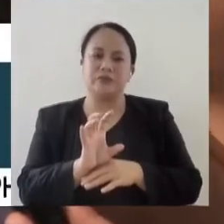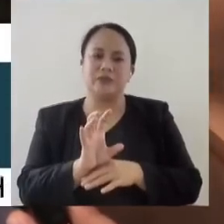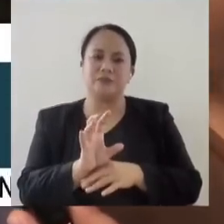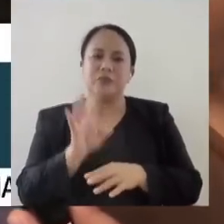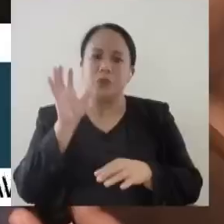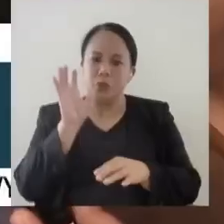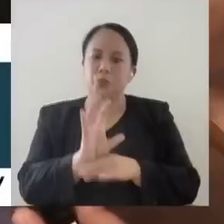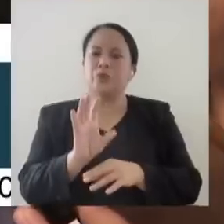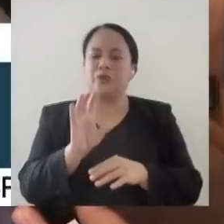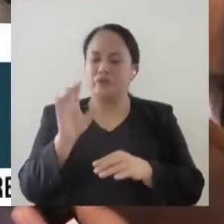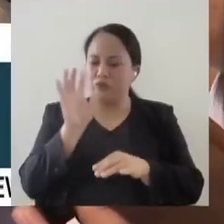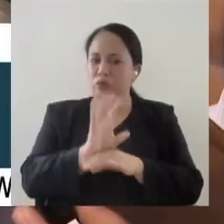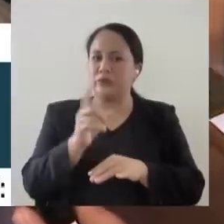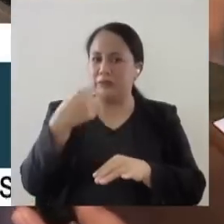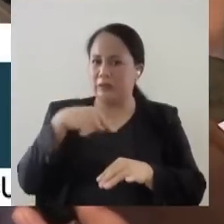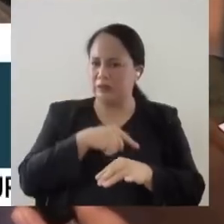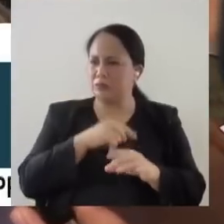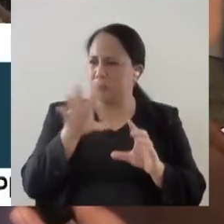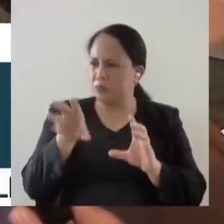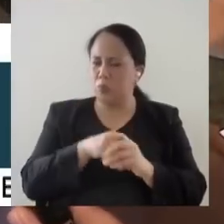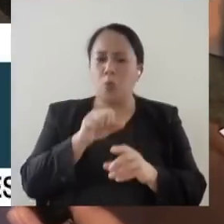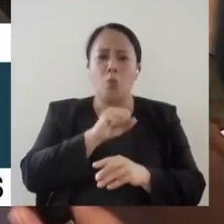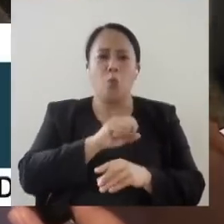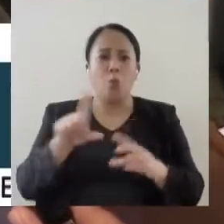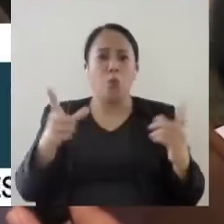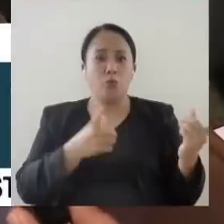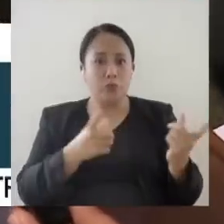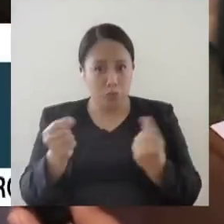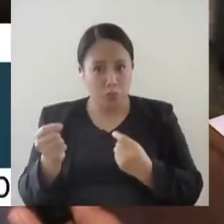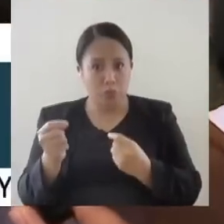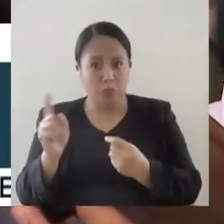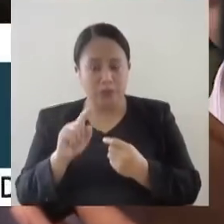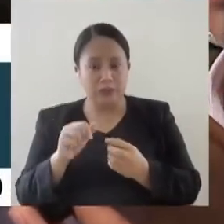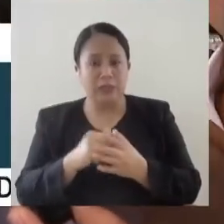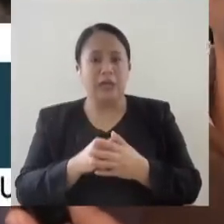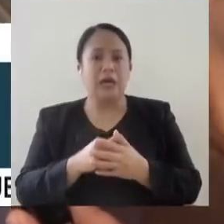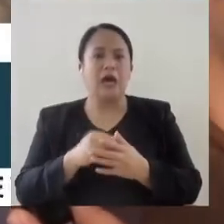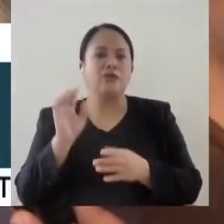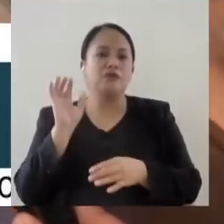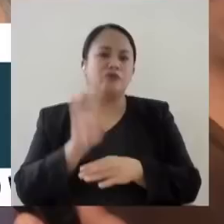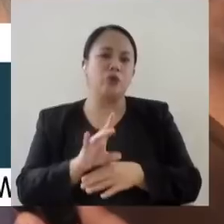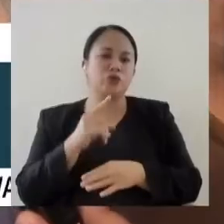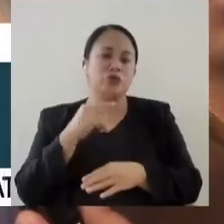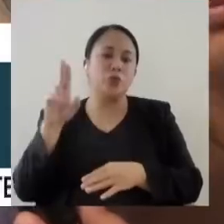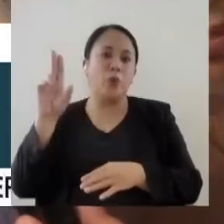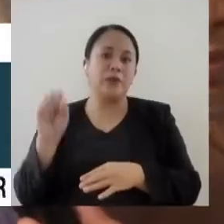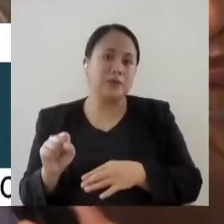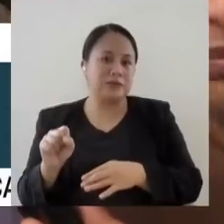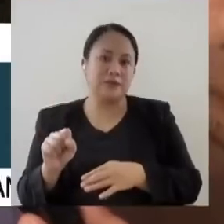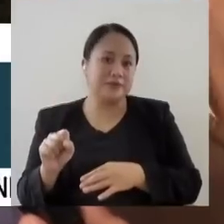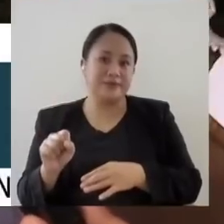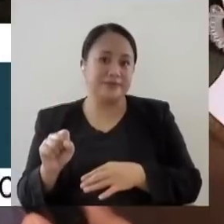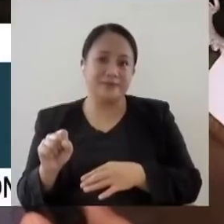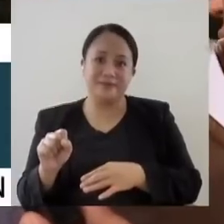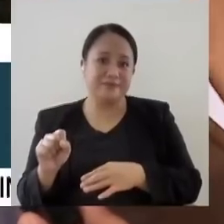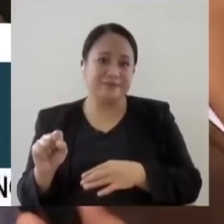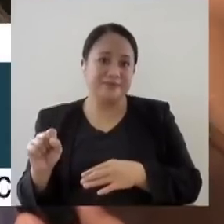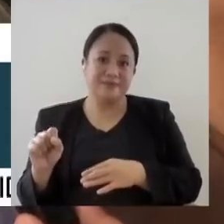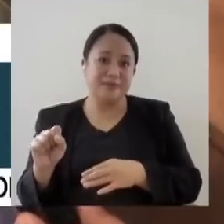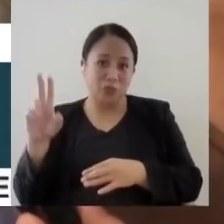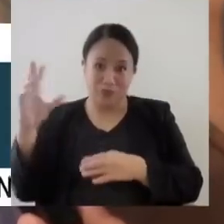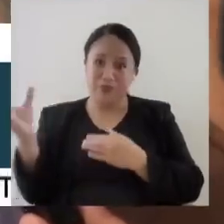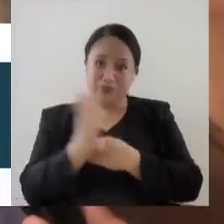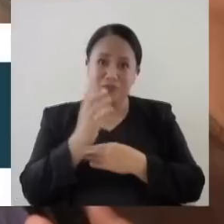pilit tayo, sinasama na lahat daw ng galaw natin ay pilit daw ng Estados Unidos sa atin. Sinasabi